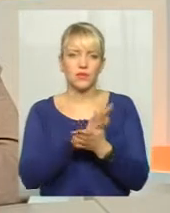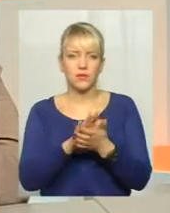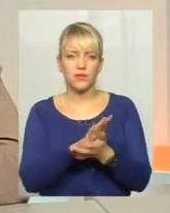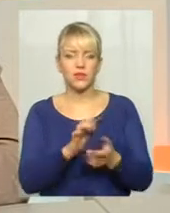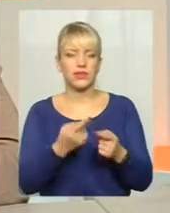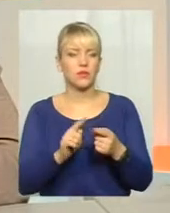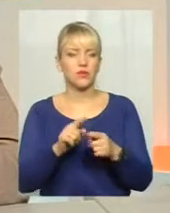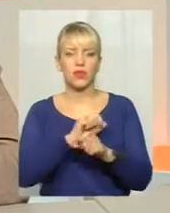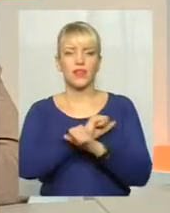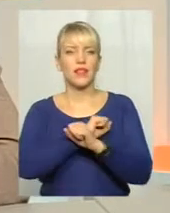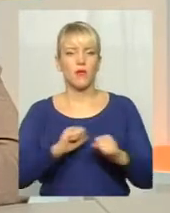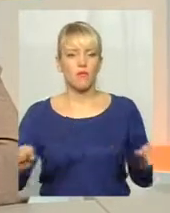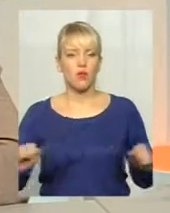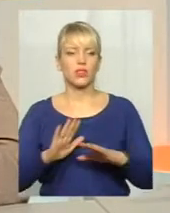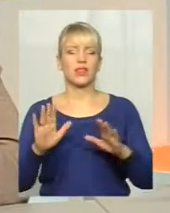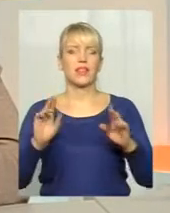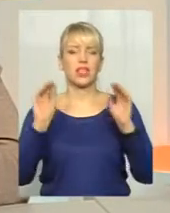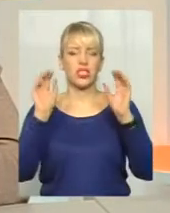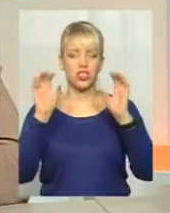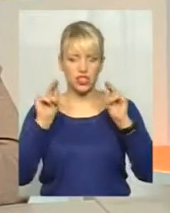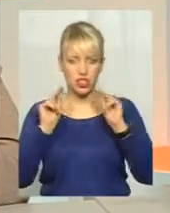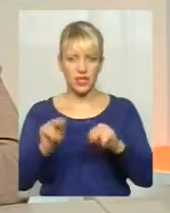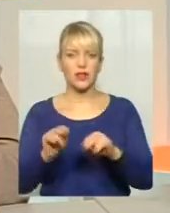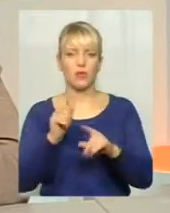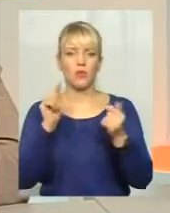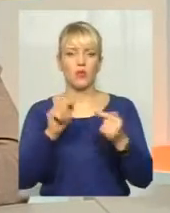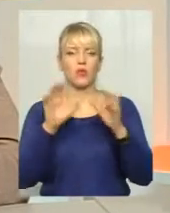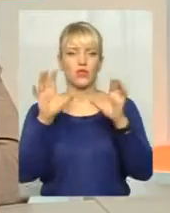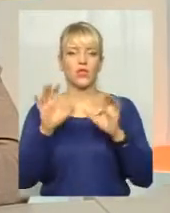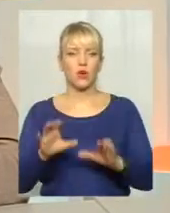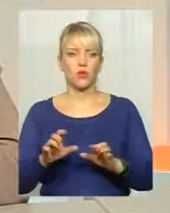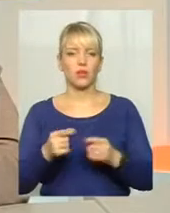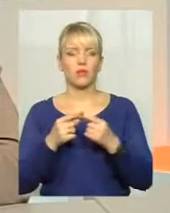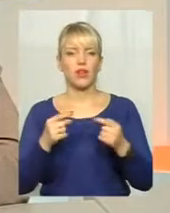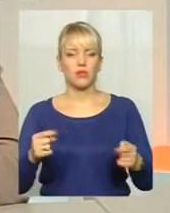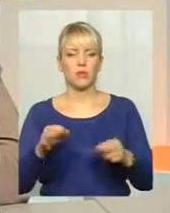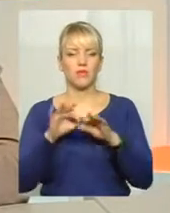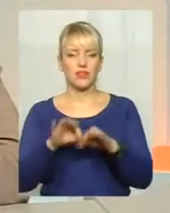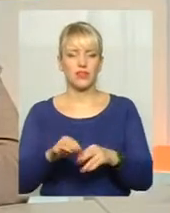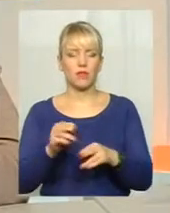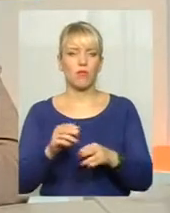можна нечесними, протизаконними, да, методами вести боротьбу з корупцією.